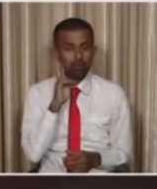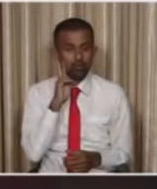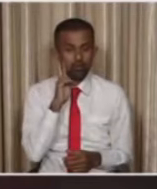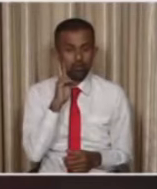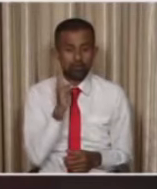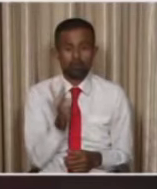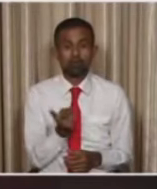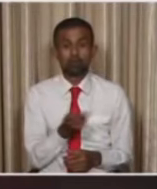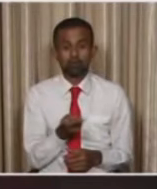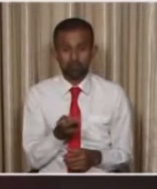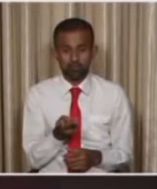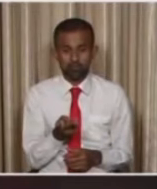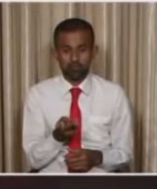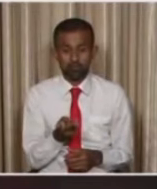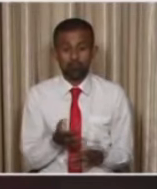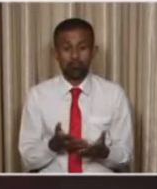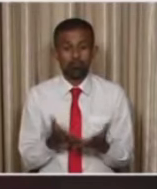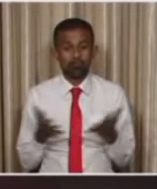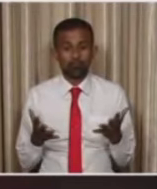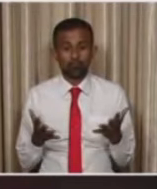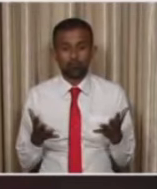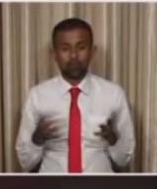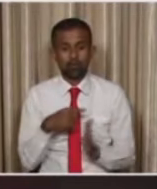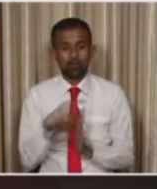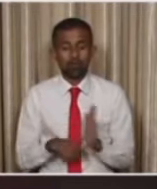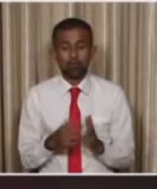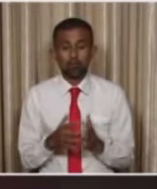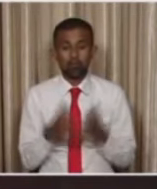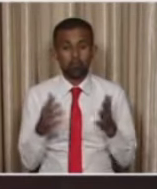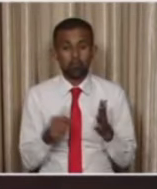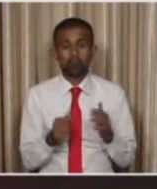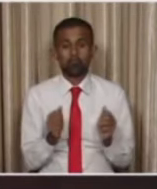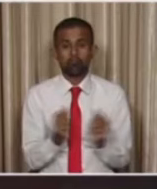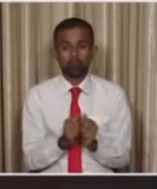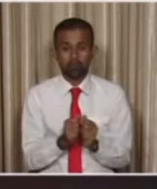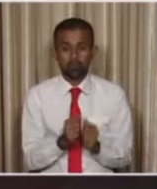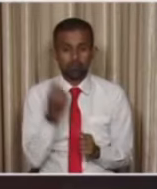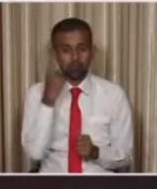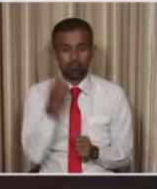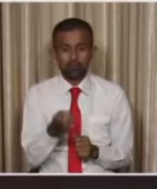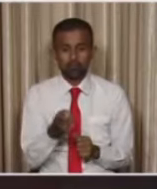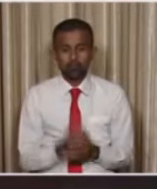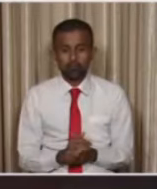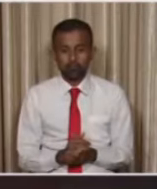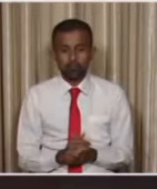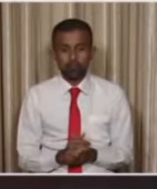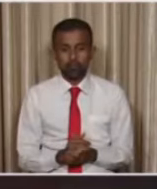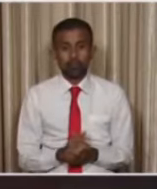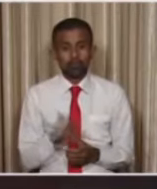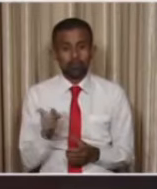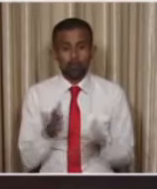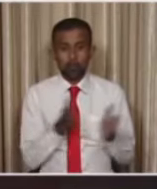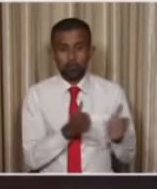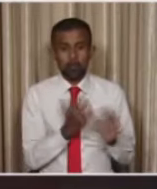මහත්තයා කරපු විශාල රටට කරපු ලොකු දෙයක් කියලා තමයි ඒගොල්ලෝ හිතන් ඉන්නේ. ඒක තමයි එක